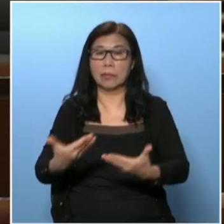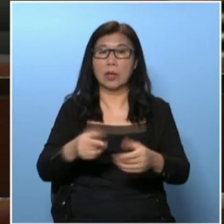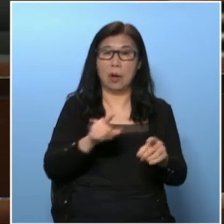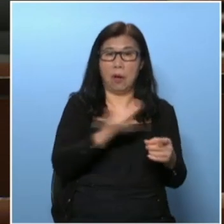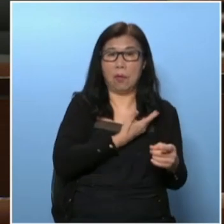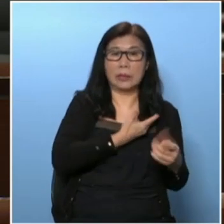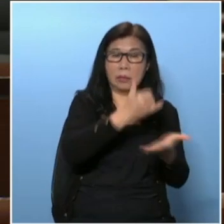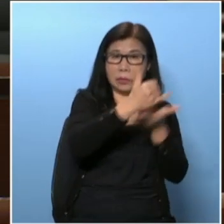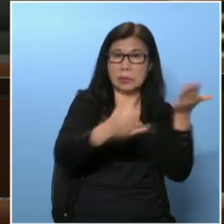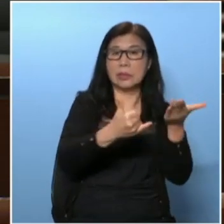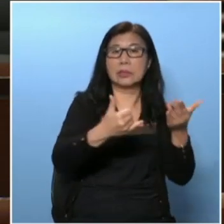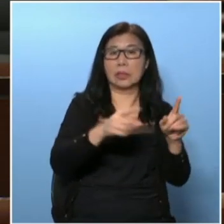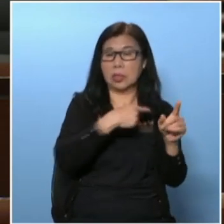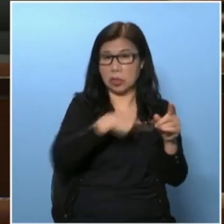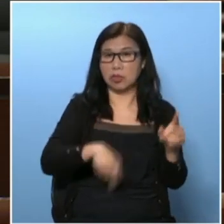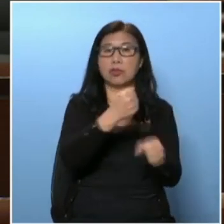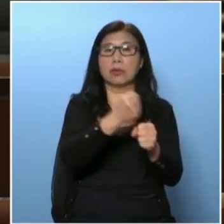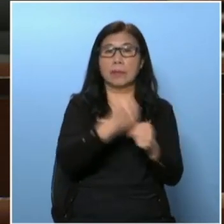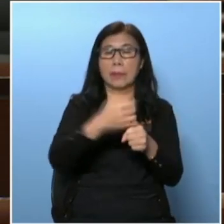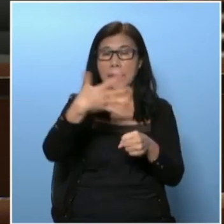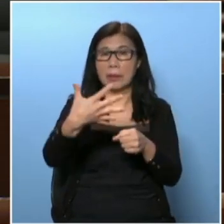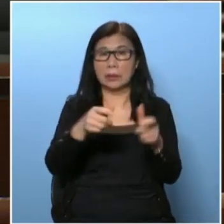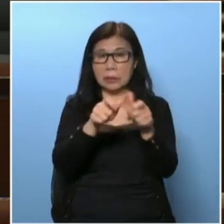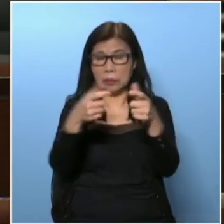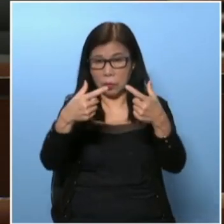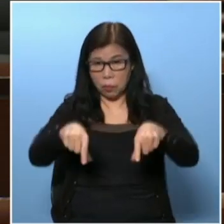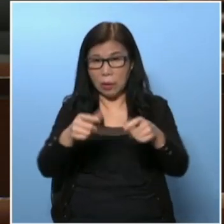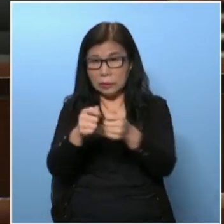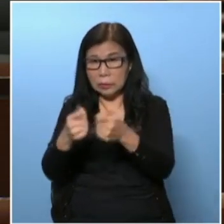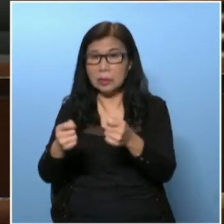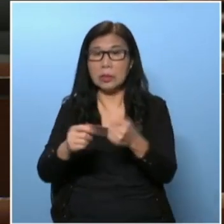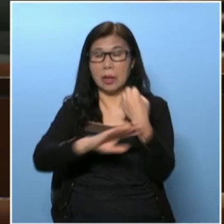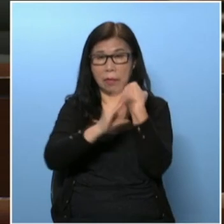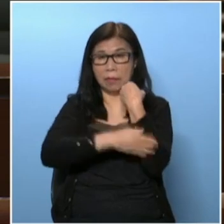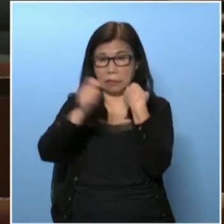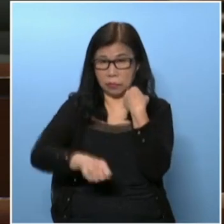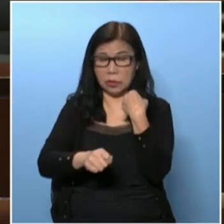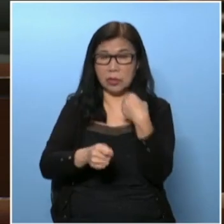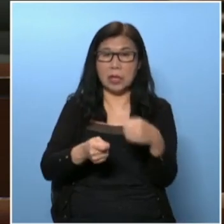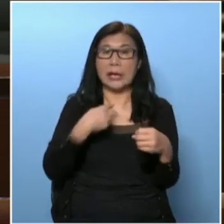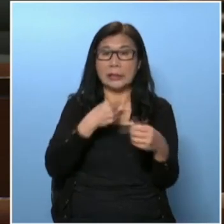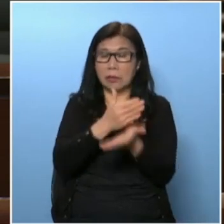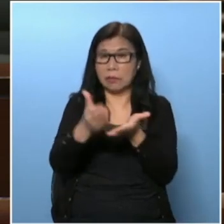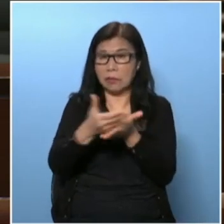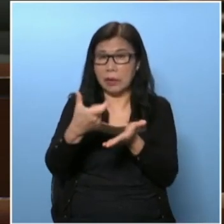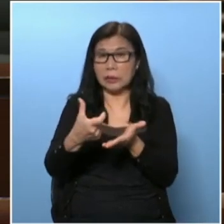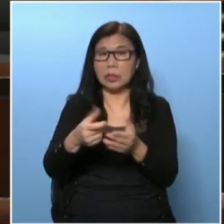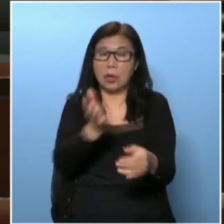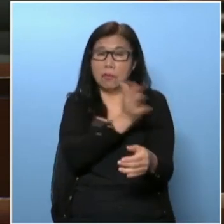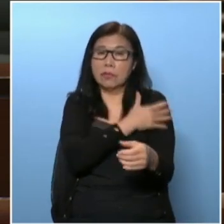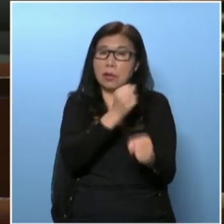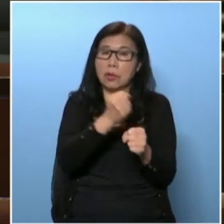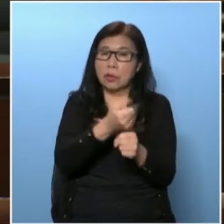就不能夠成為議員啦。第五就破產或者經過法庭裁定償還債務而不履行